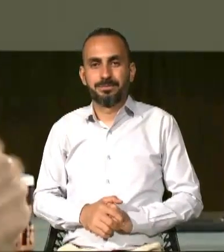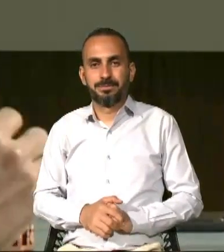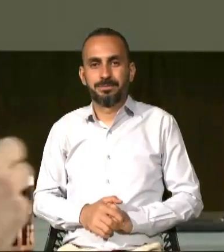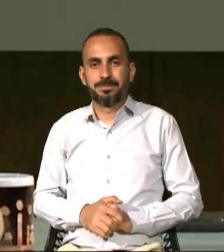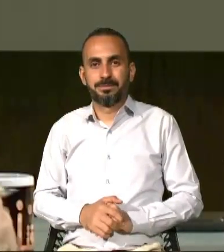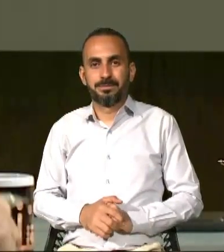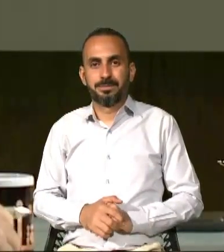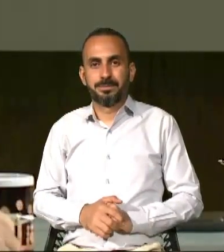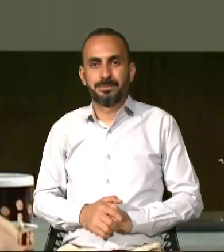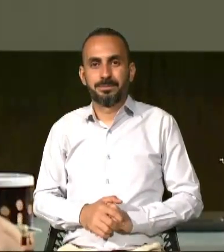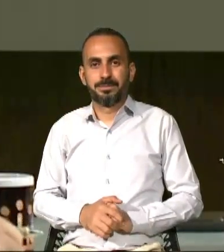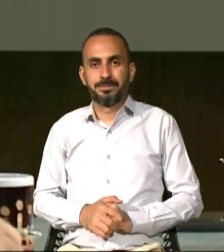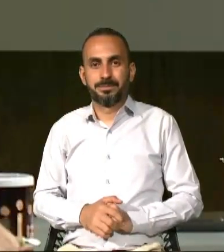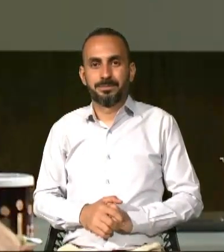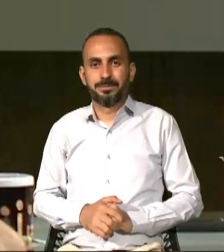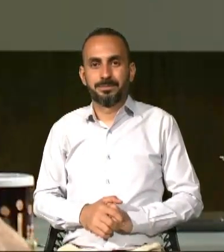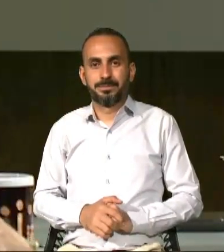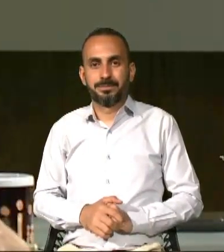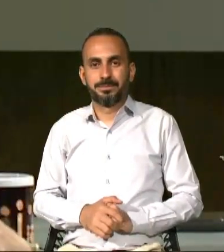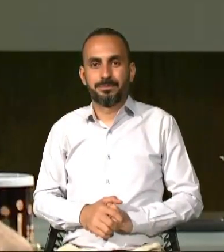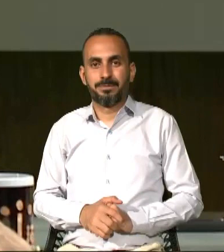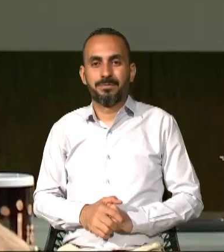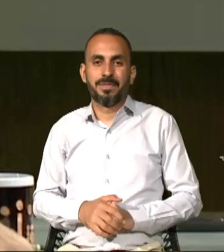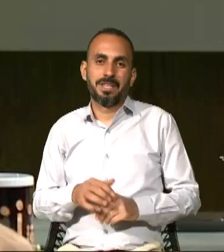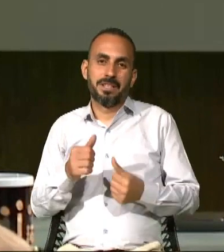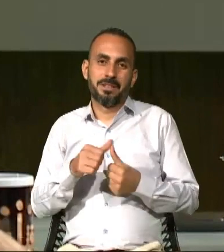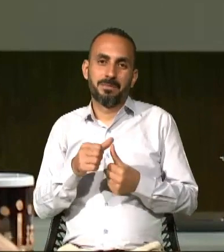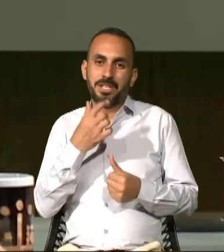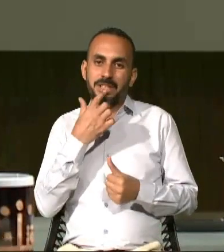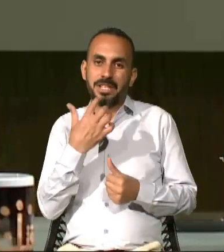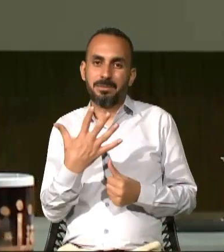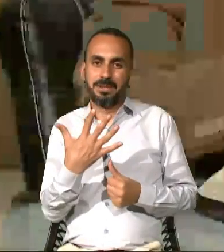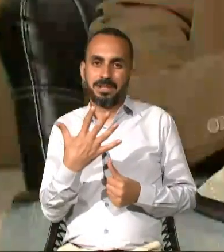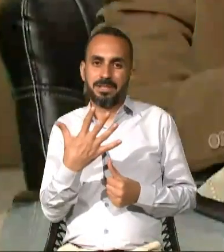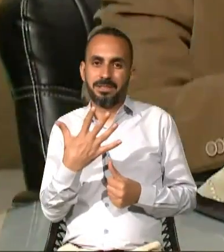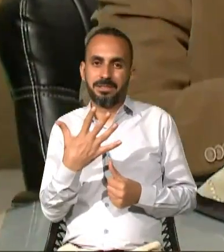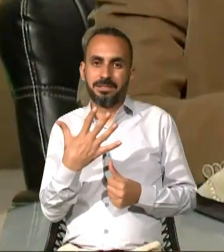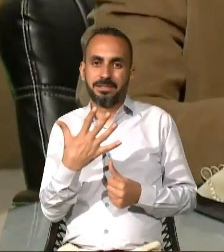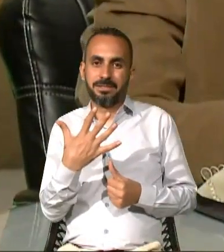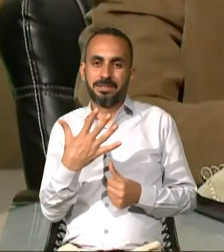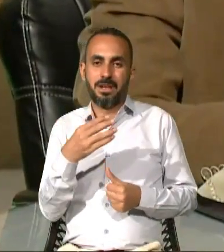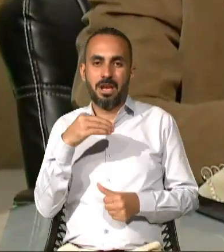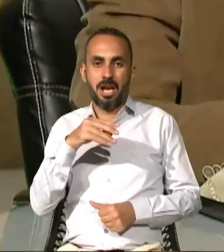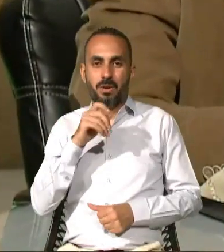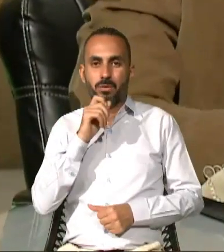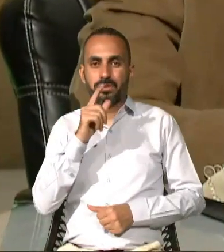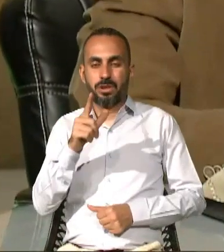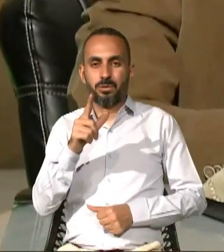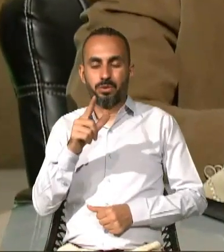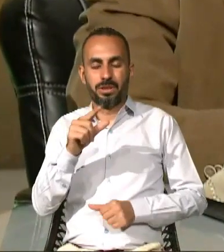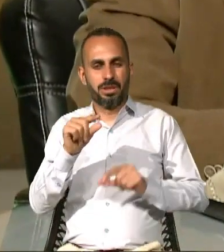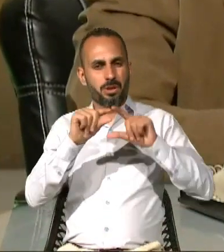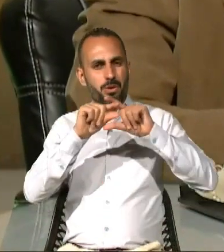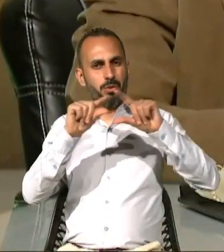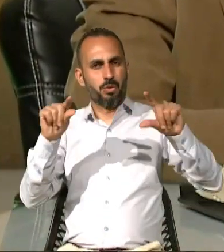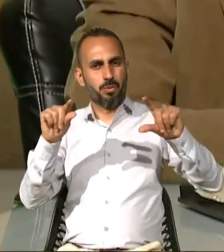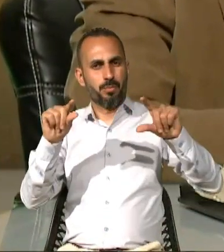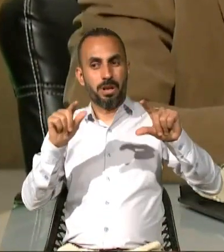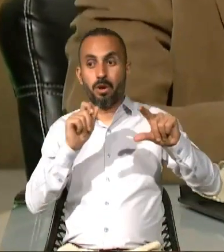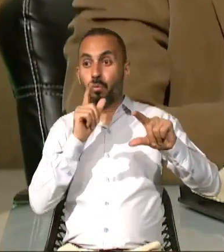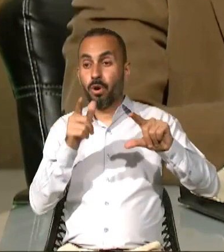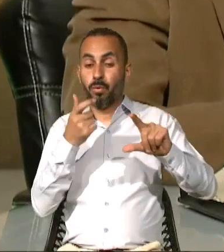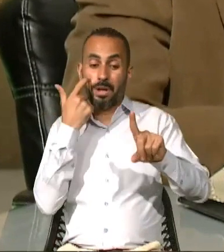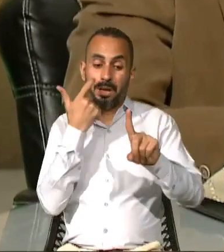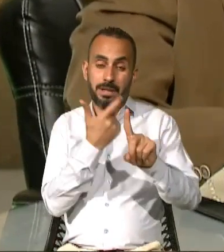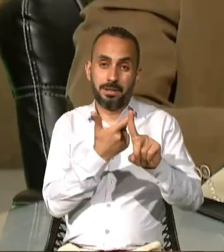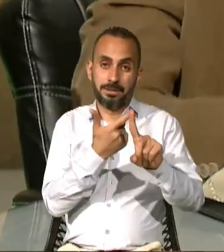طيب انا بس عايز اقول، باين لنا خمس دقائق. في الخمس دقائق عايز اقول جمله ودي التحذير. ايوه اتفضل. التحذير الجمله